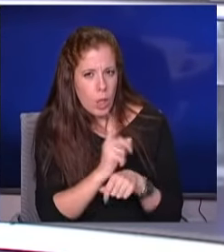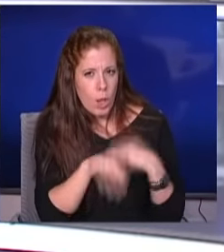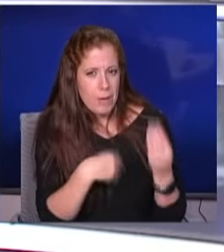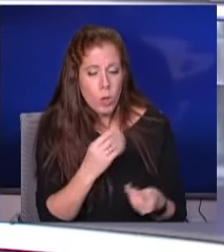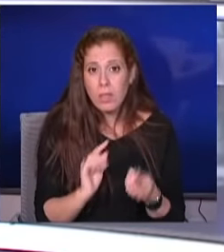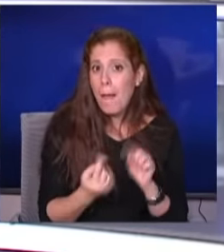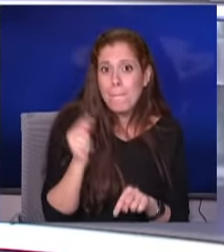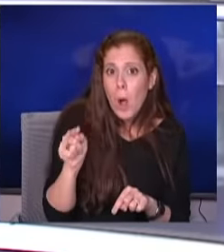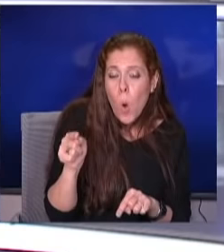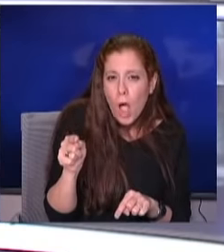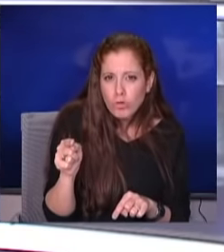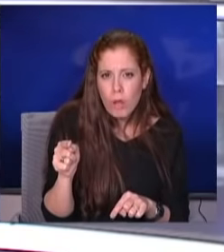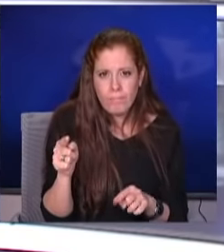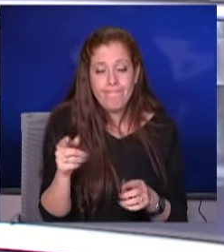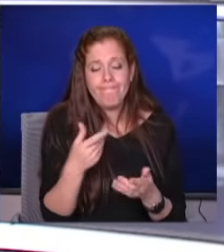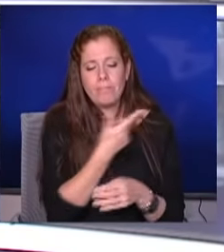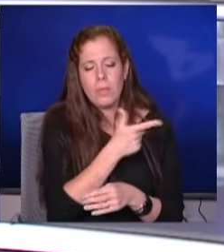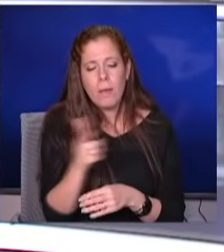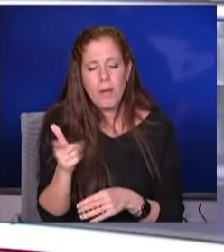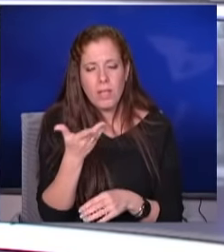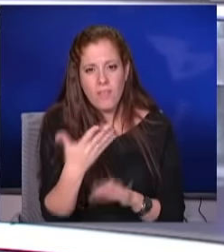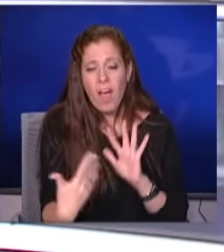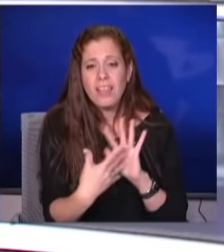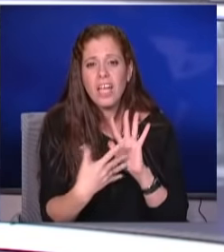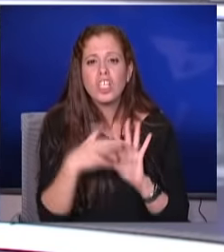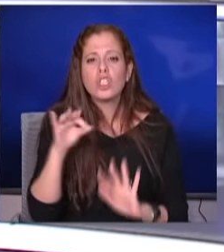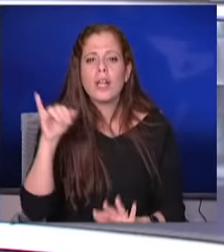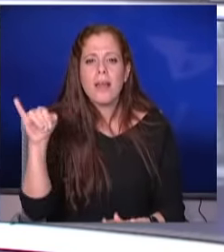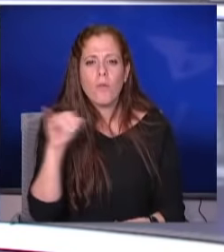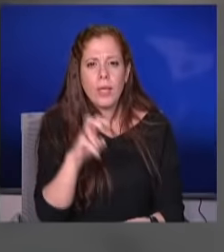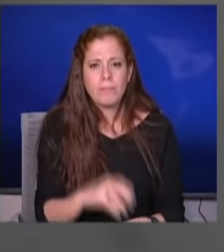כשהדלת נסגרת? הנה הכתבה, תחקירו של יעל עובדיה.